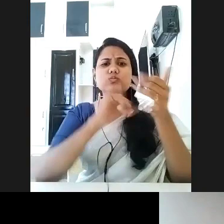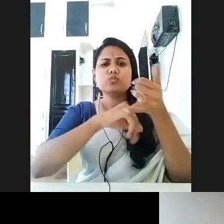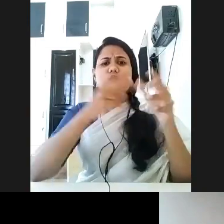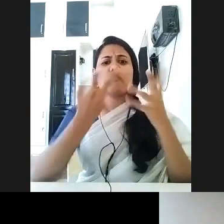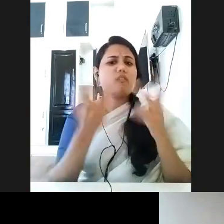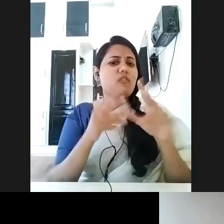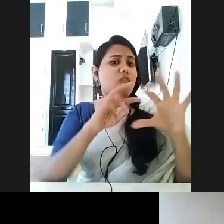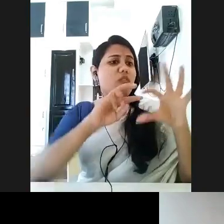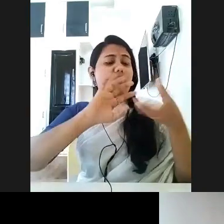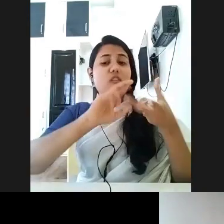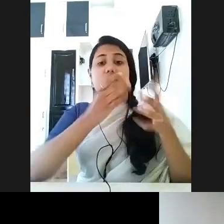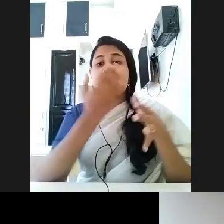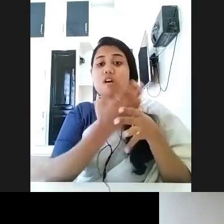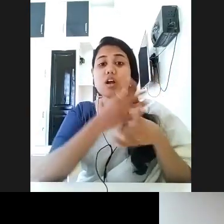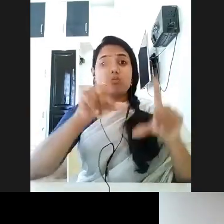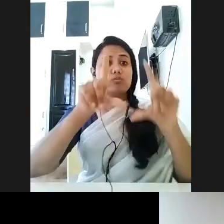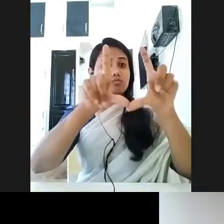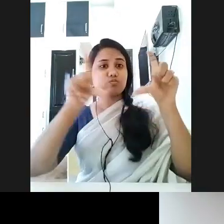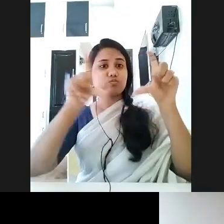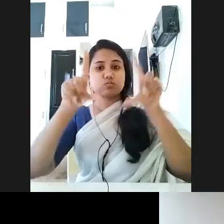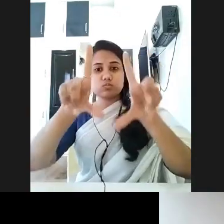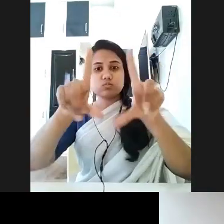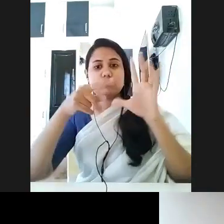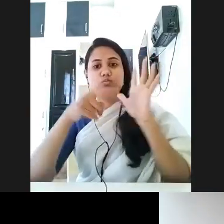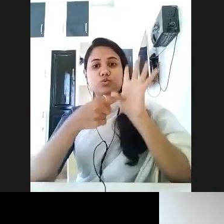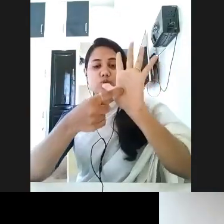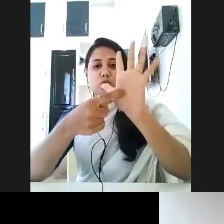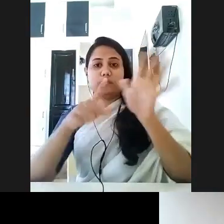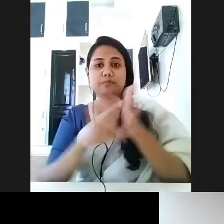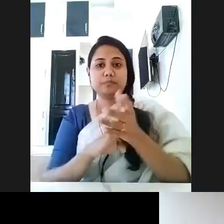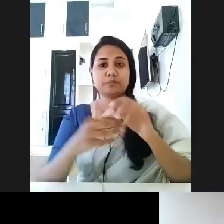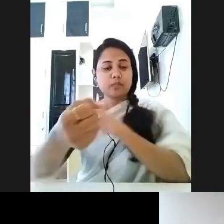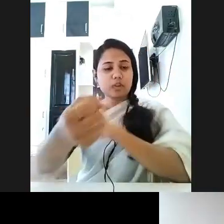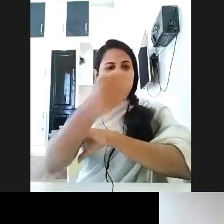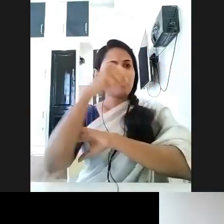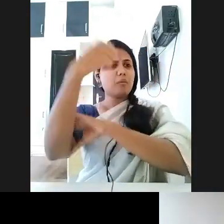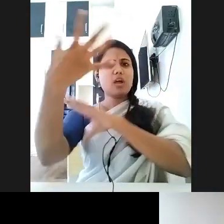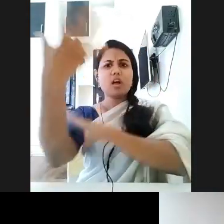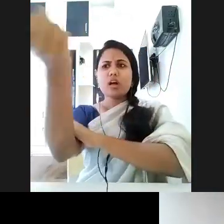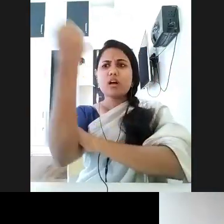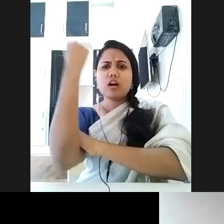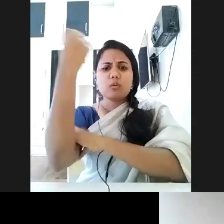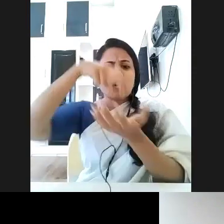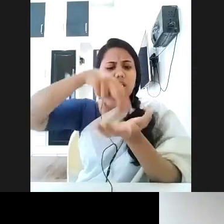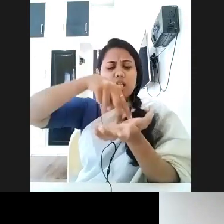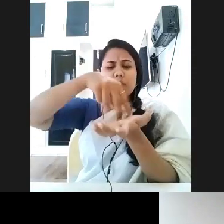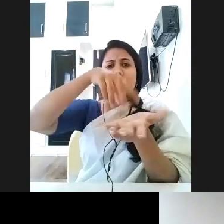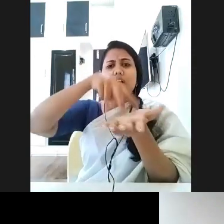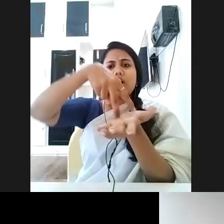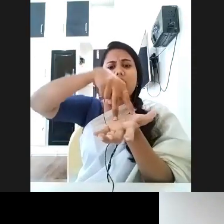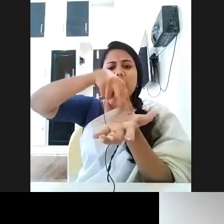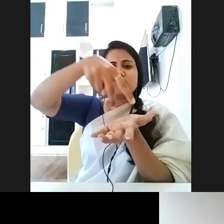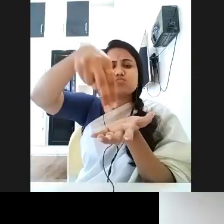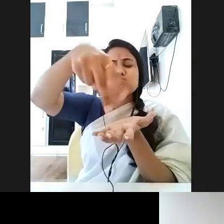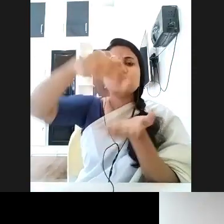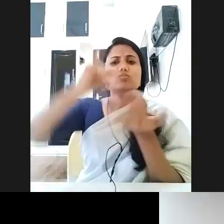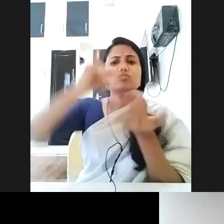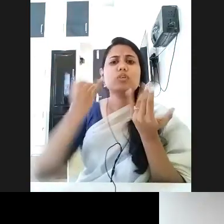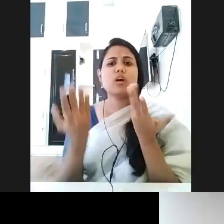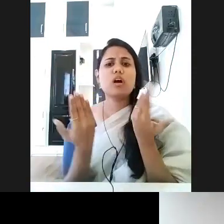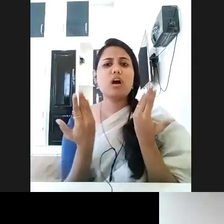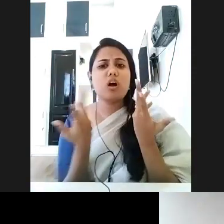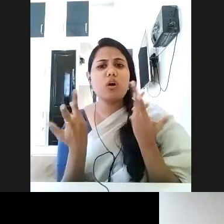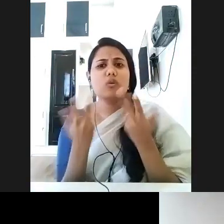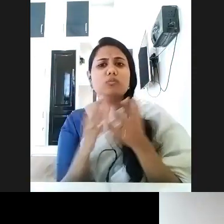ഓക്കെ, ഇപ്പോൾ ഒരാൾക്ക് ഇപ്പം നമ്മളുടെ കൈ ഇങ്ങനെ അനക്കണം, കാലിങ്ങനെ മൂവ് ചെയ്യണം, അങ്ങനെ ഉണ്ടെങ്കിൽ ഫസ്റ്റ് നമ്മളുടെ അതിനുള്ള സിഗ്നൽ